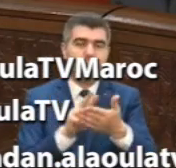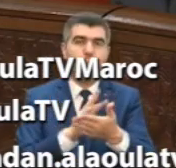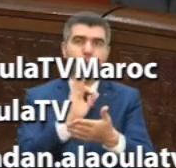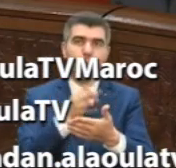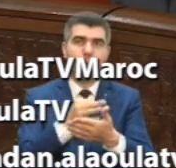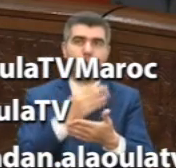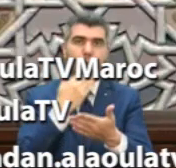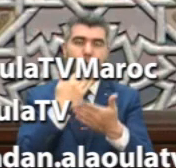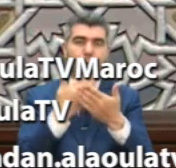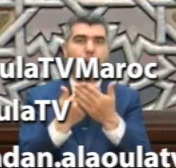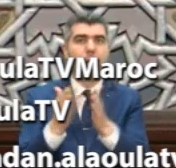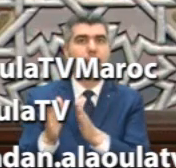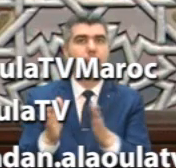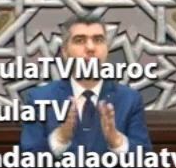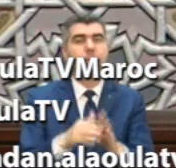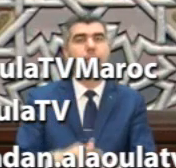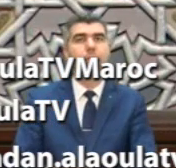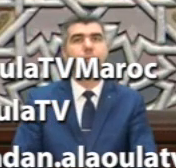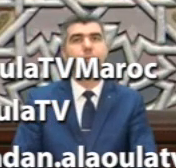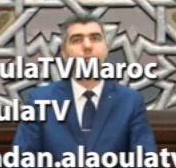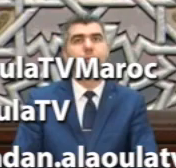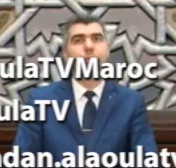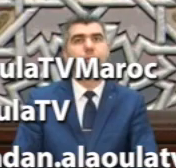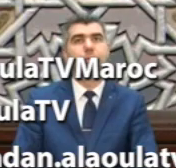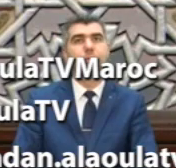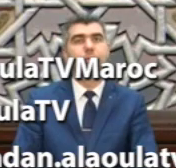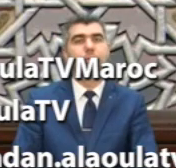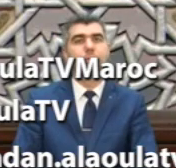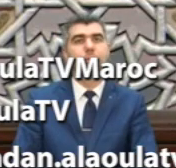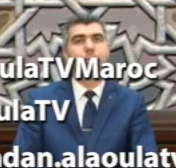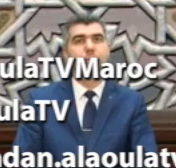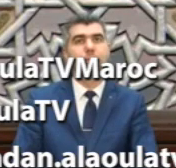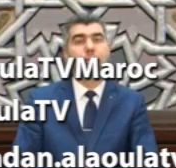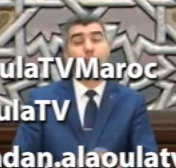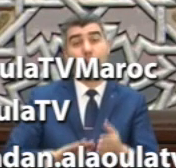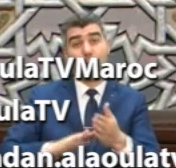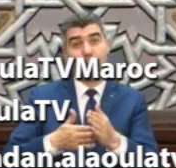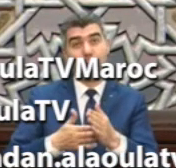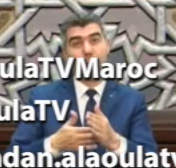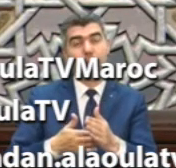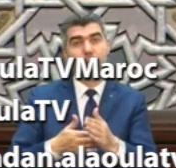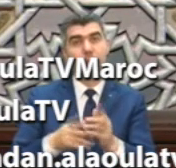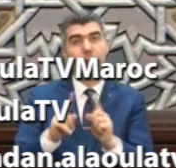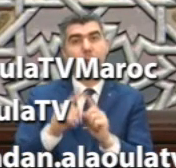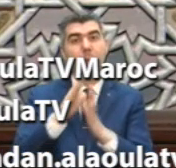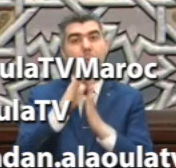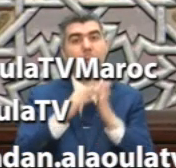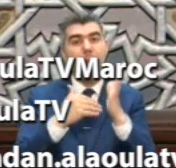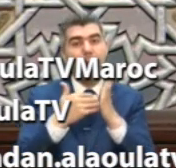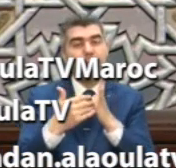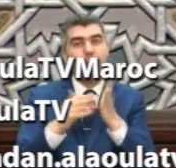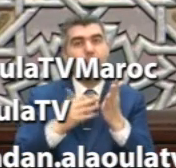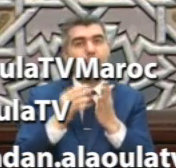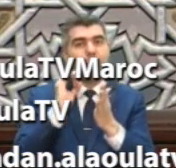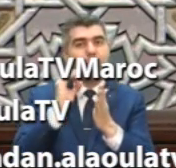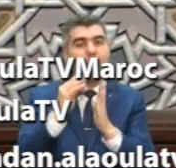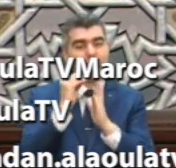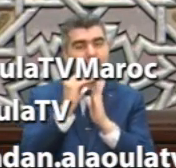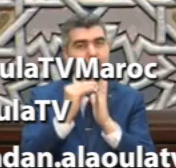شكرا. شكرا، وبهذا نكون قد اتينا على نهايه كل الاسئله الخاصه